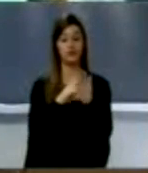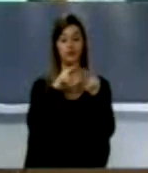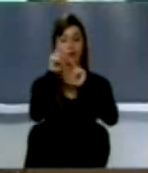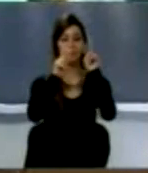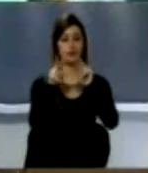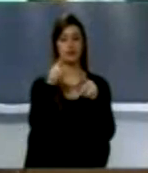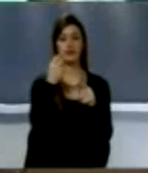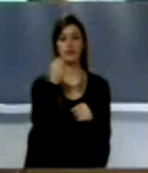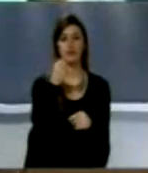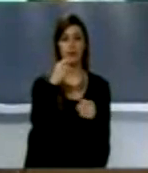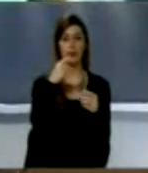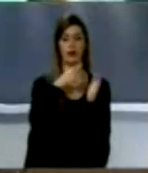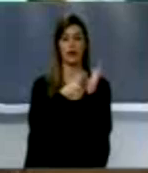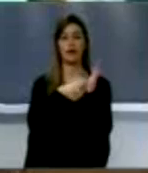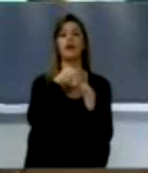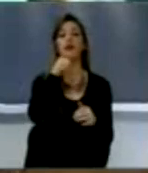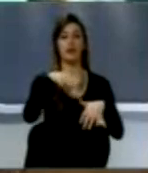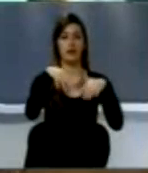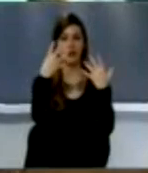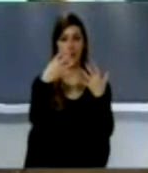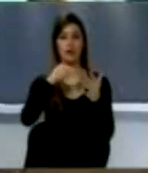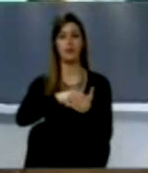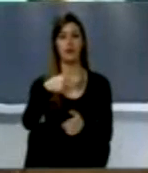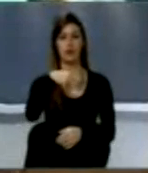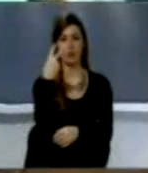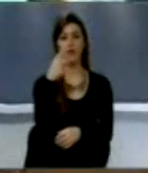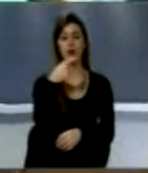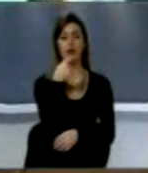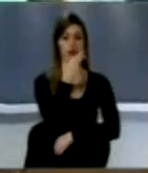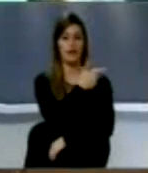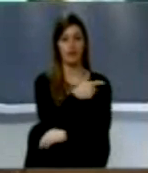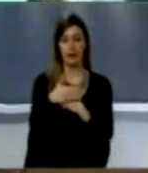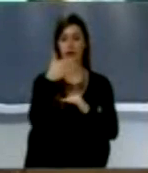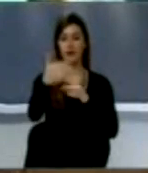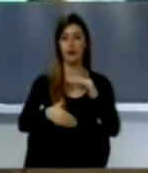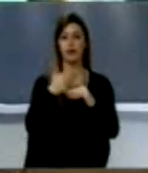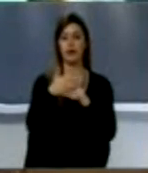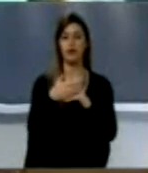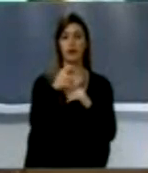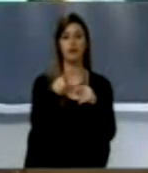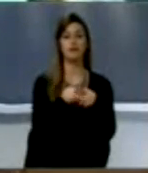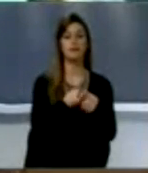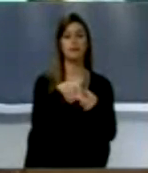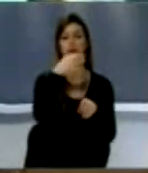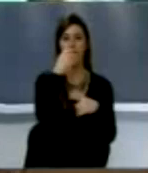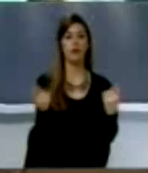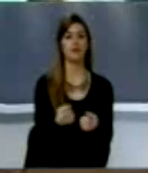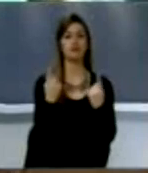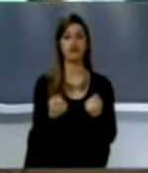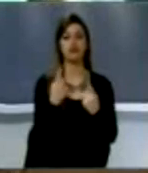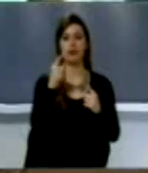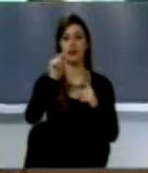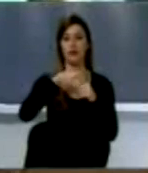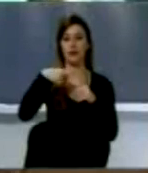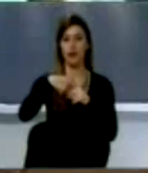në pikën 2 të nenit 9, thuhet që për një periudhë 3 vjeçare, mediumit propagandistik dhe dezinformues publik